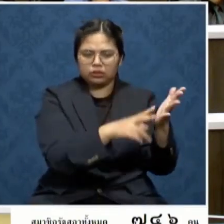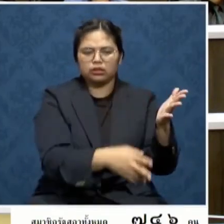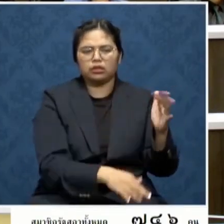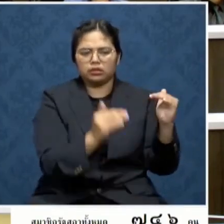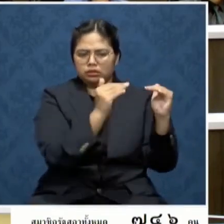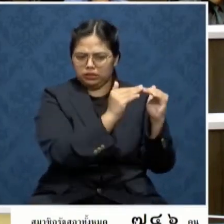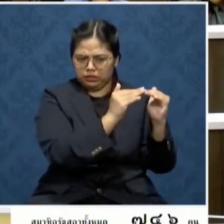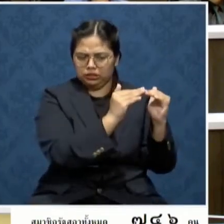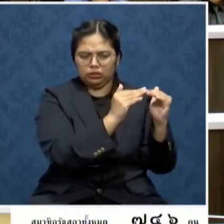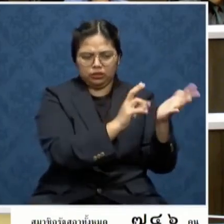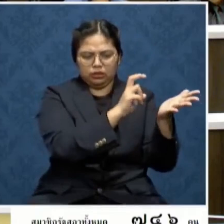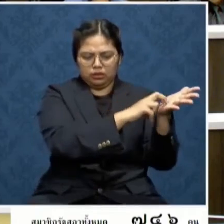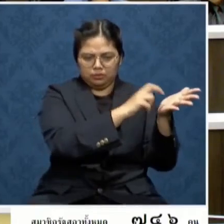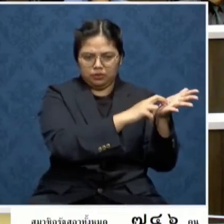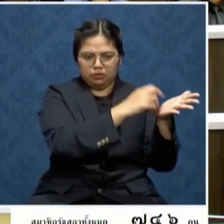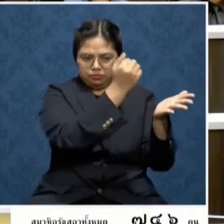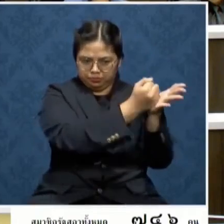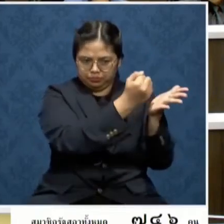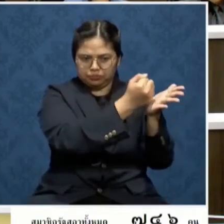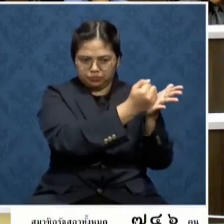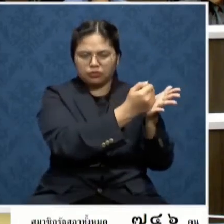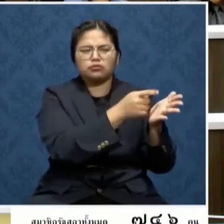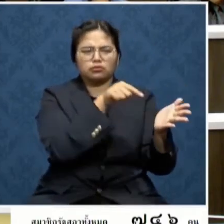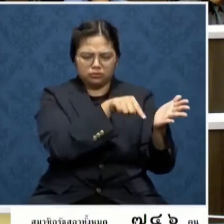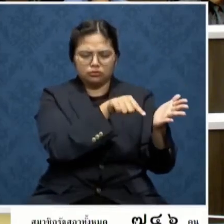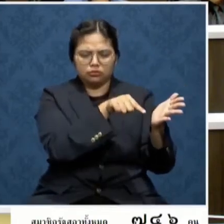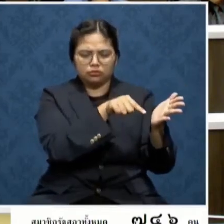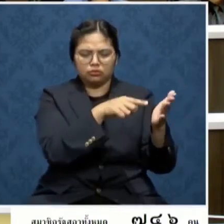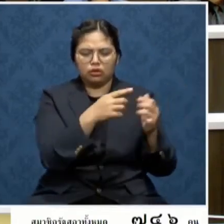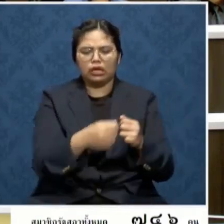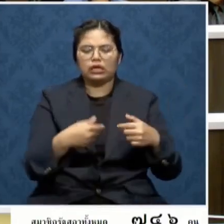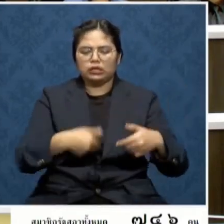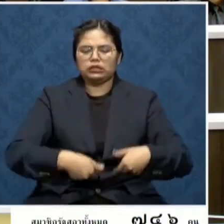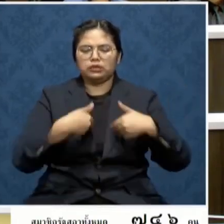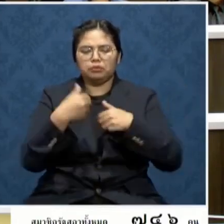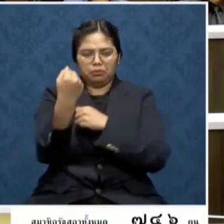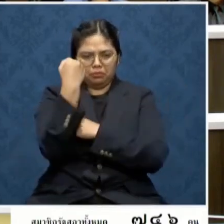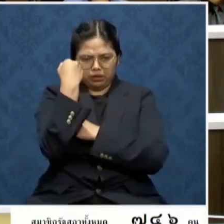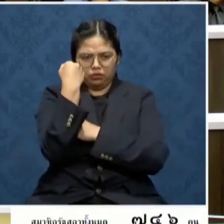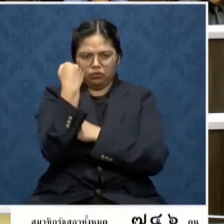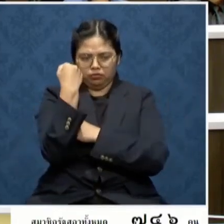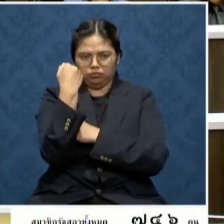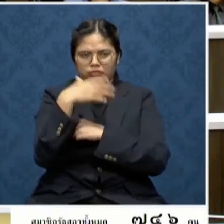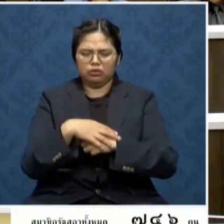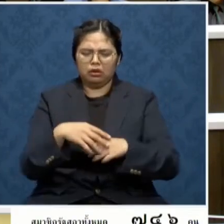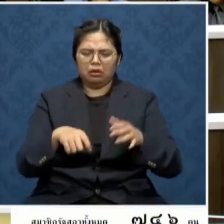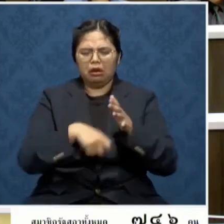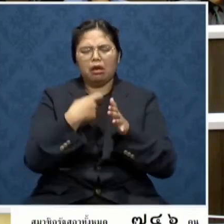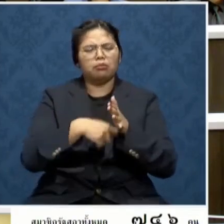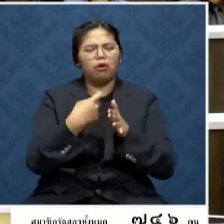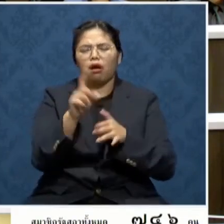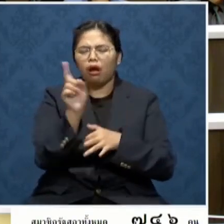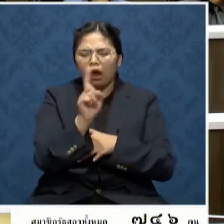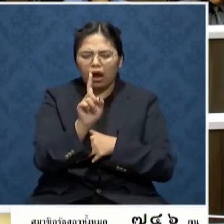ในที่ดินและทรัพยากรก็เพียงพอที่จะทำให้พวกเขามีความมั่นคงในชีวิตแต่สาเหตุที่กลุ่มชาติพันธุ์